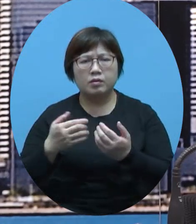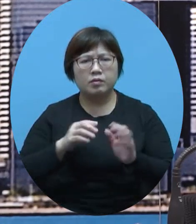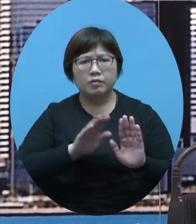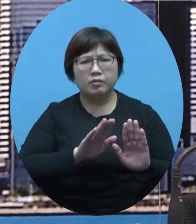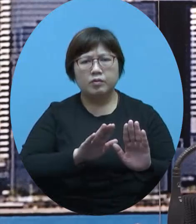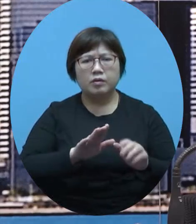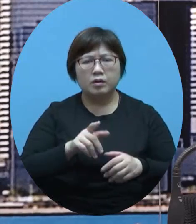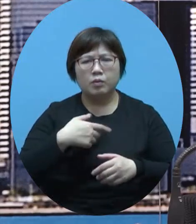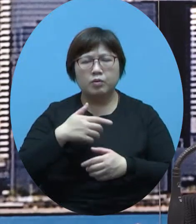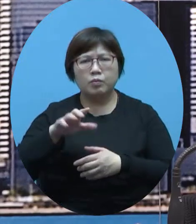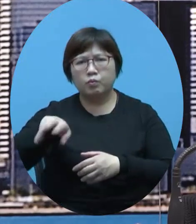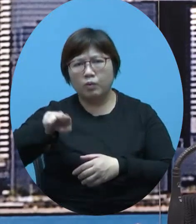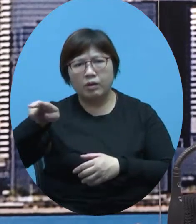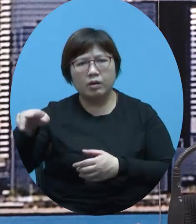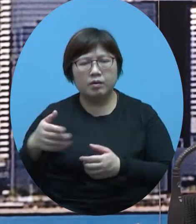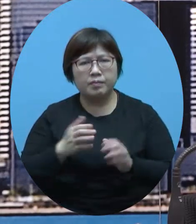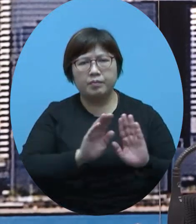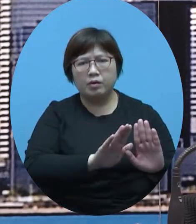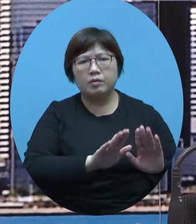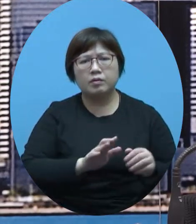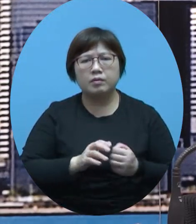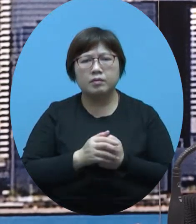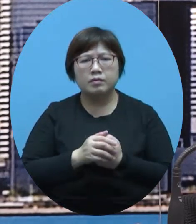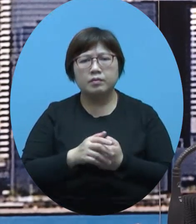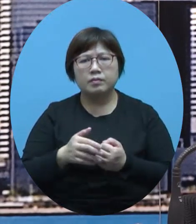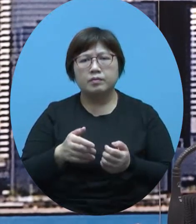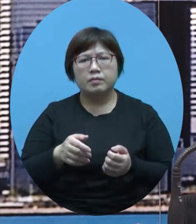係去攞嘅嚇。 下一位